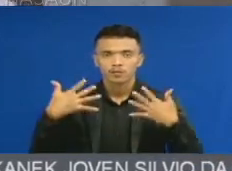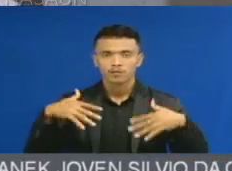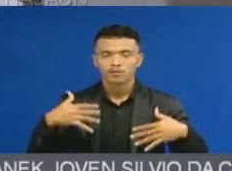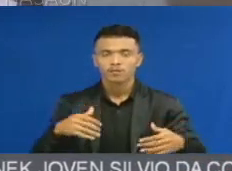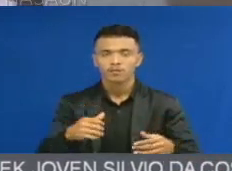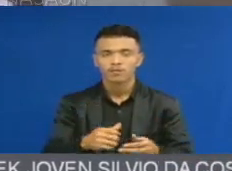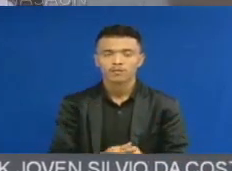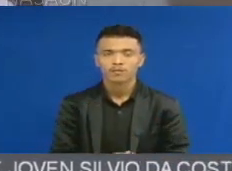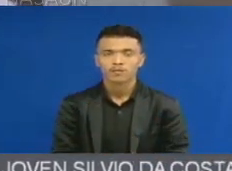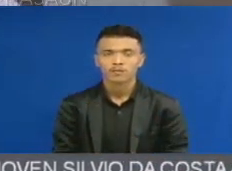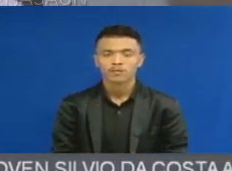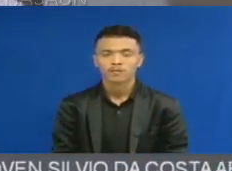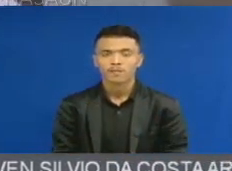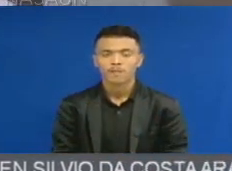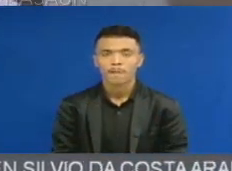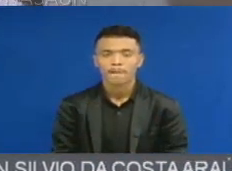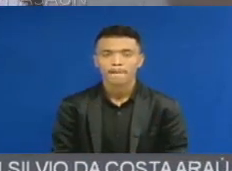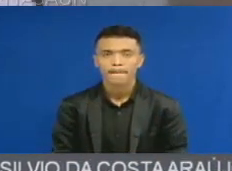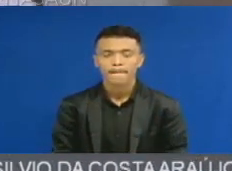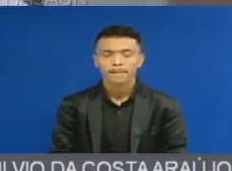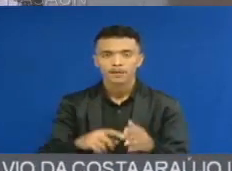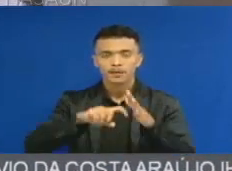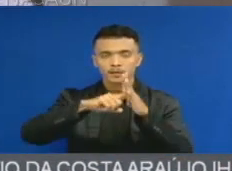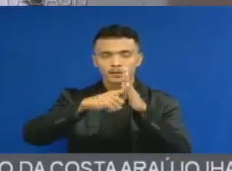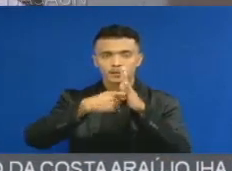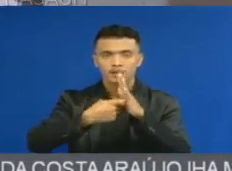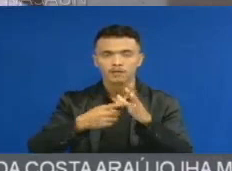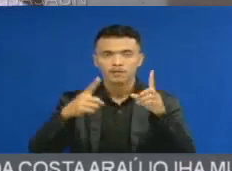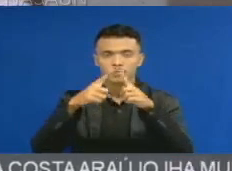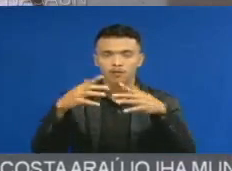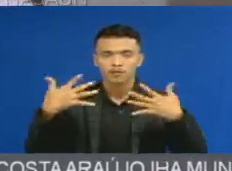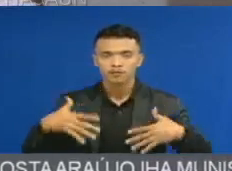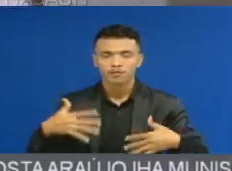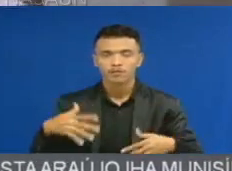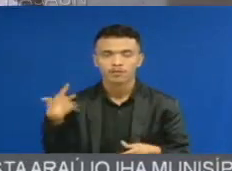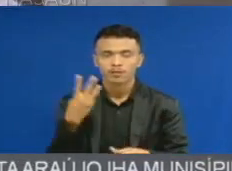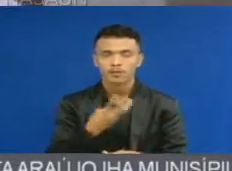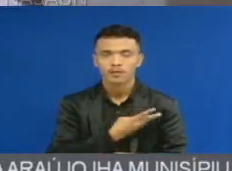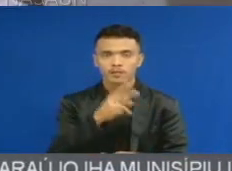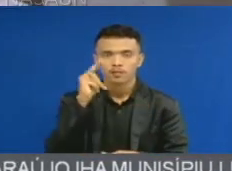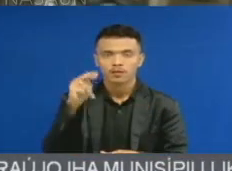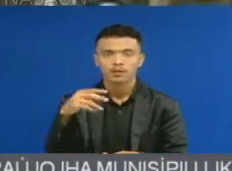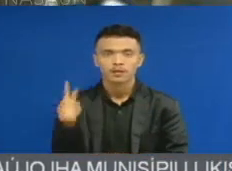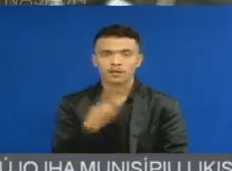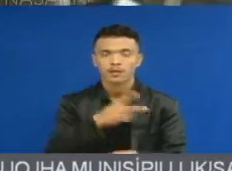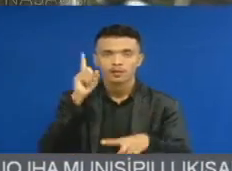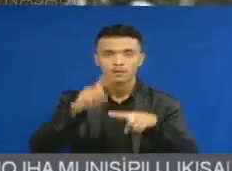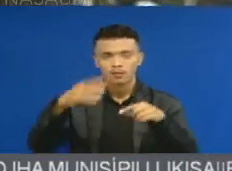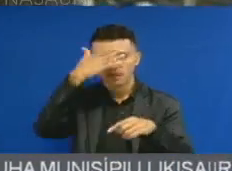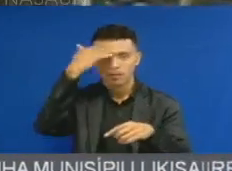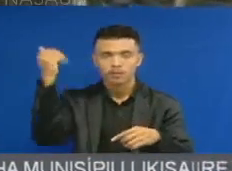mas tante Leone sabe centro gasade ba fumo itenia. Itle bel halua. Valentino